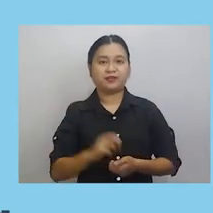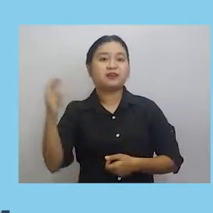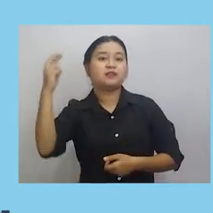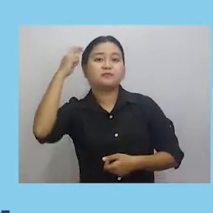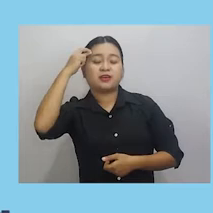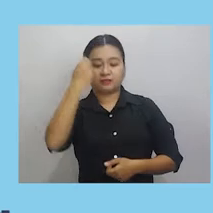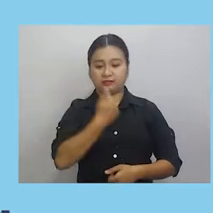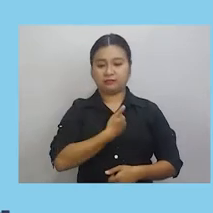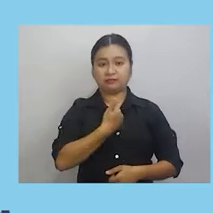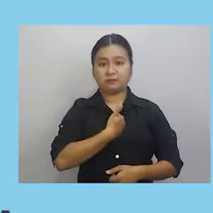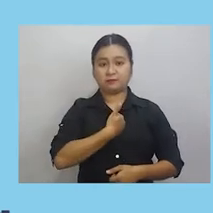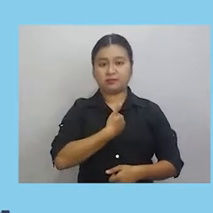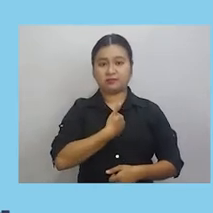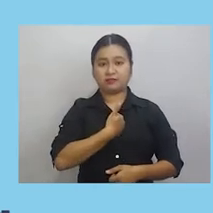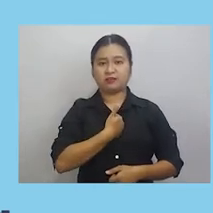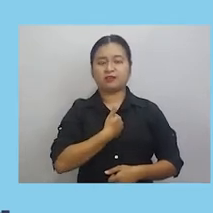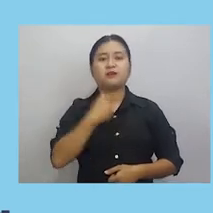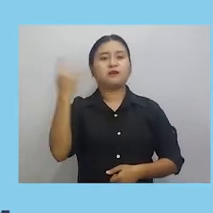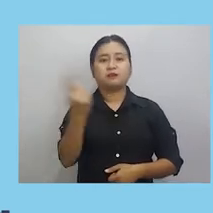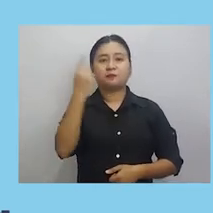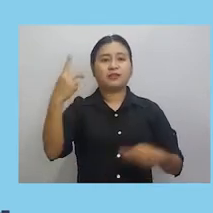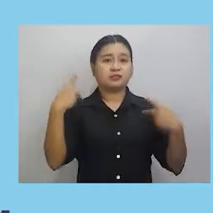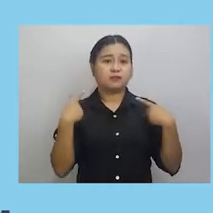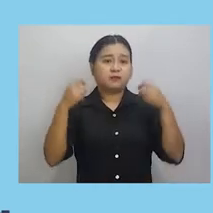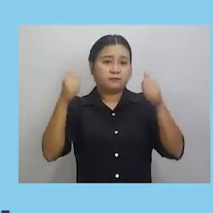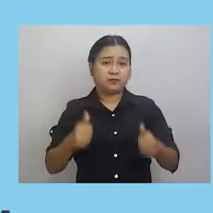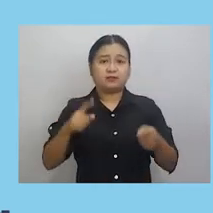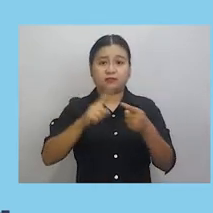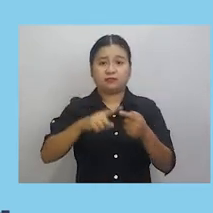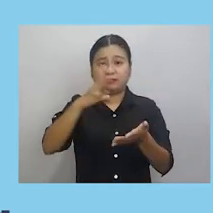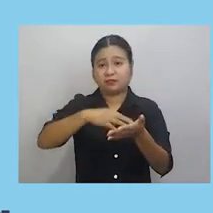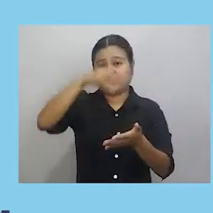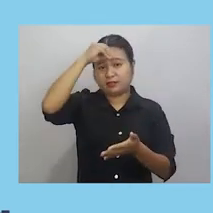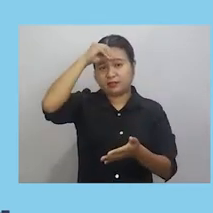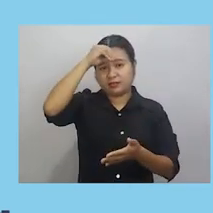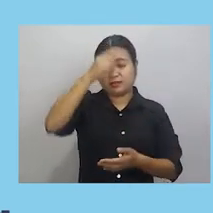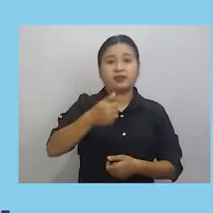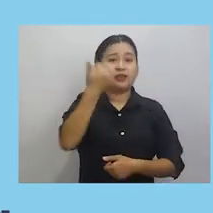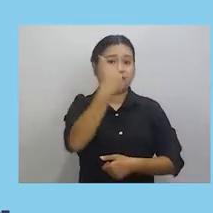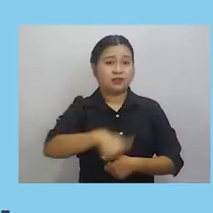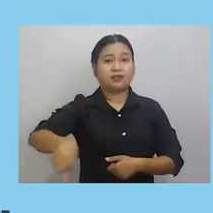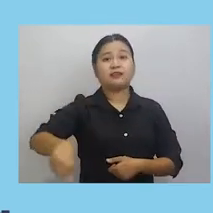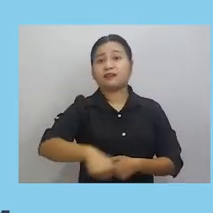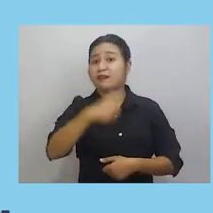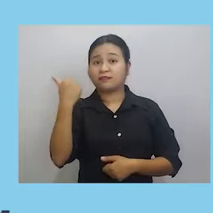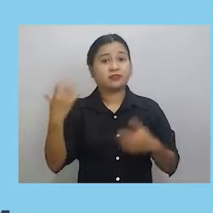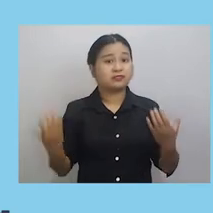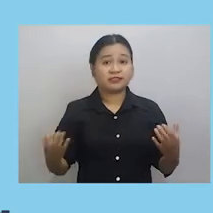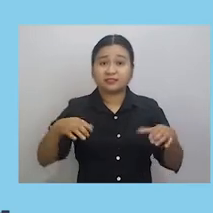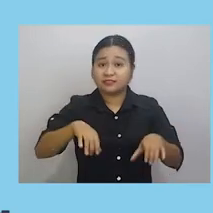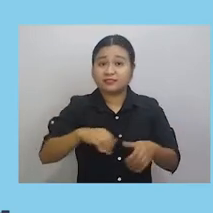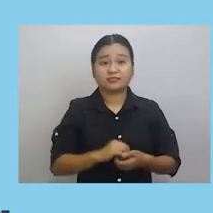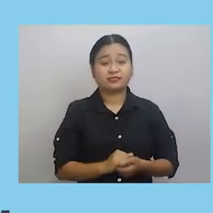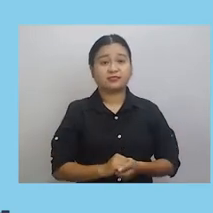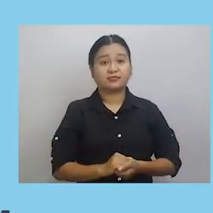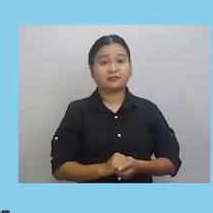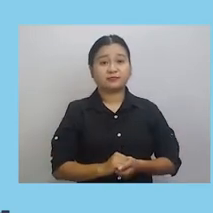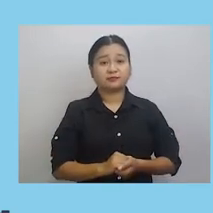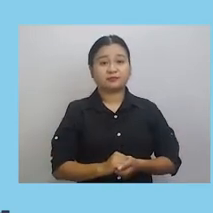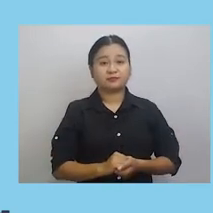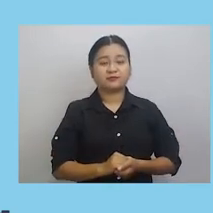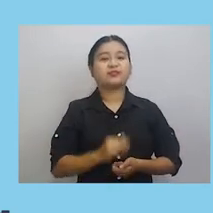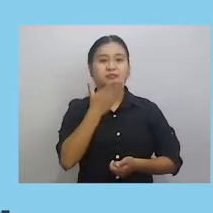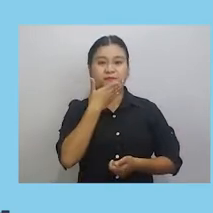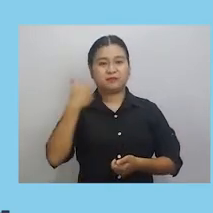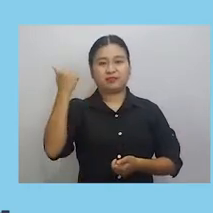ito sa sarili na laging mayroon pa tayong matututuhan sa iba pang mga pagkakataon, o mas magandang sabihin na